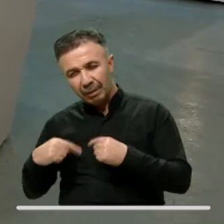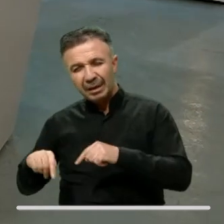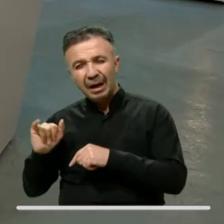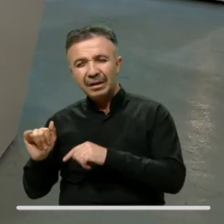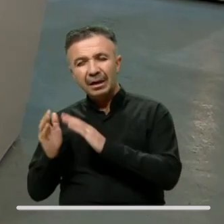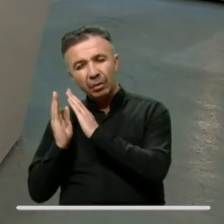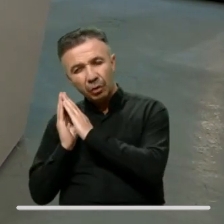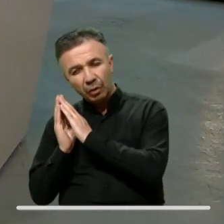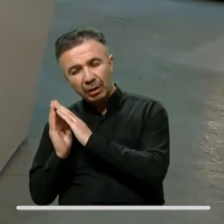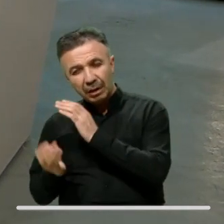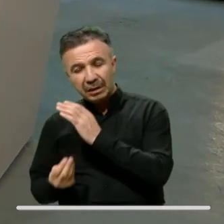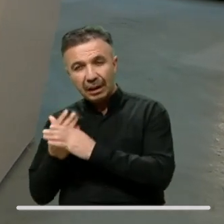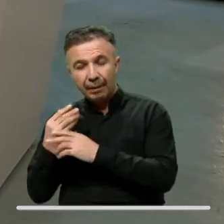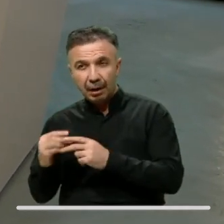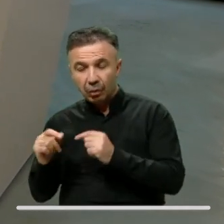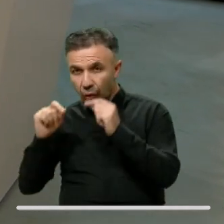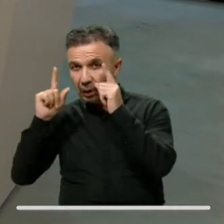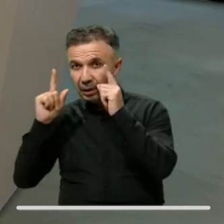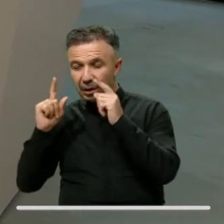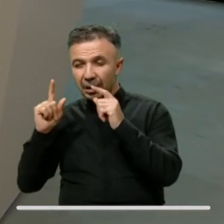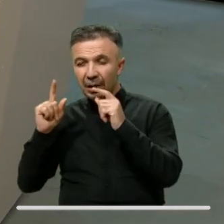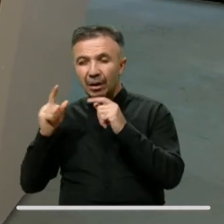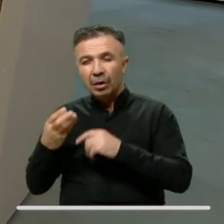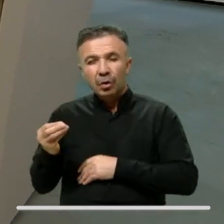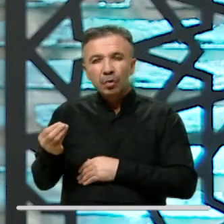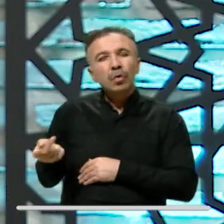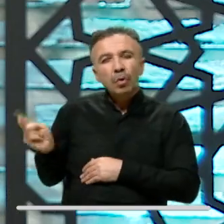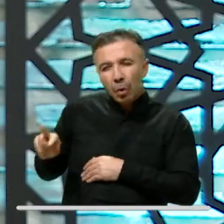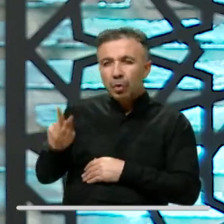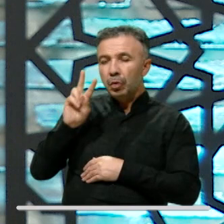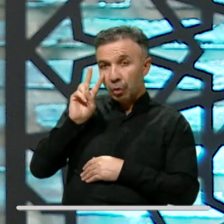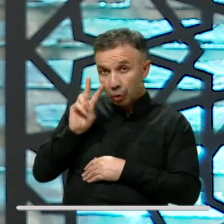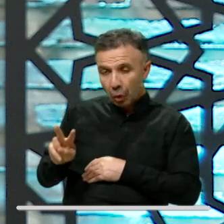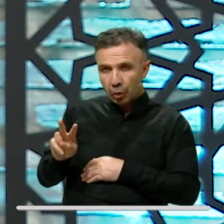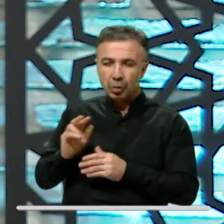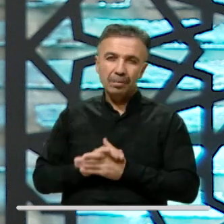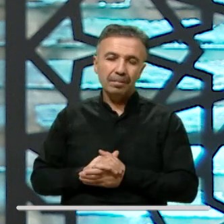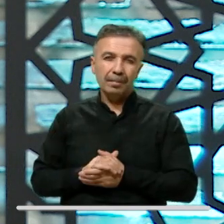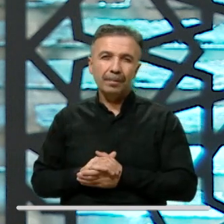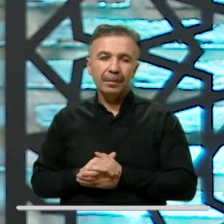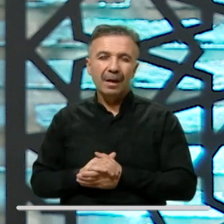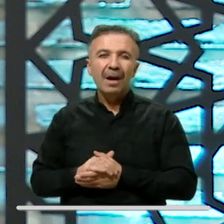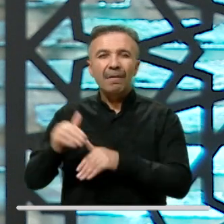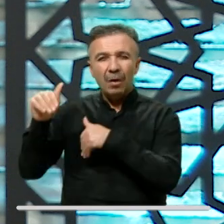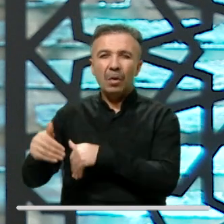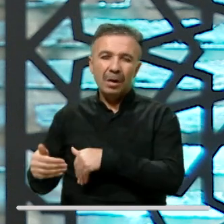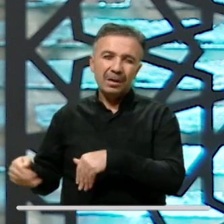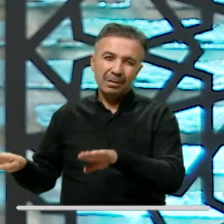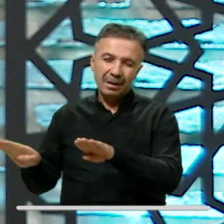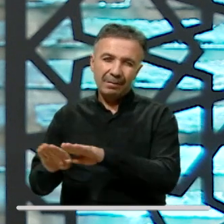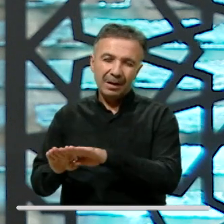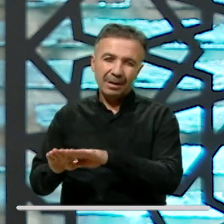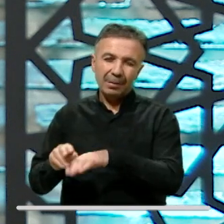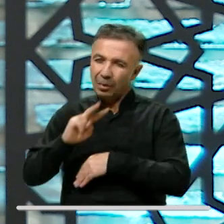Evet. Sabahleyin uyandığımızda çocuk ruhunu teslim ettiğini gördük. Öylece defnettik. Bunun bir